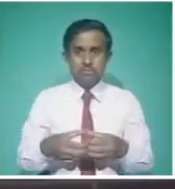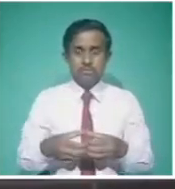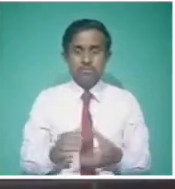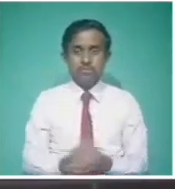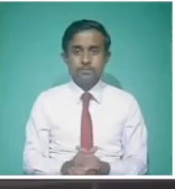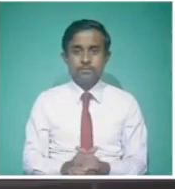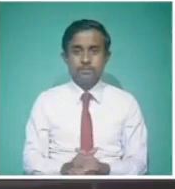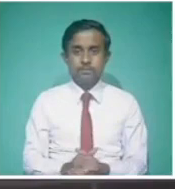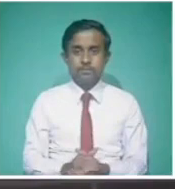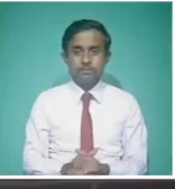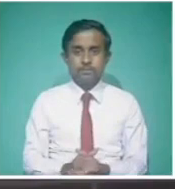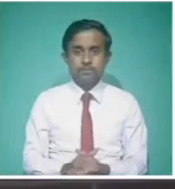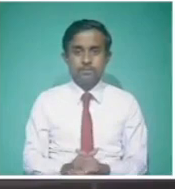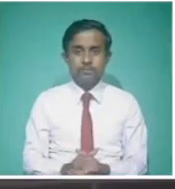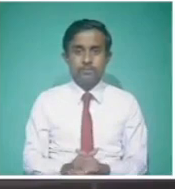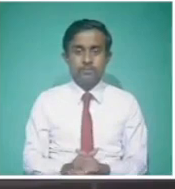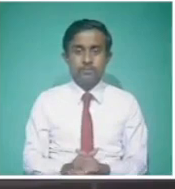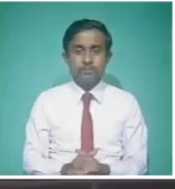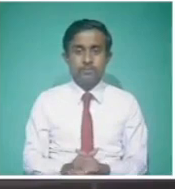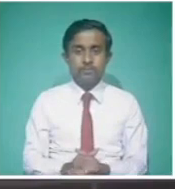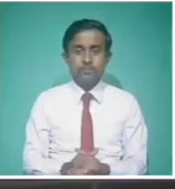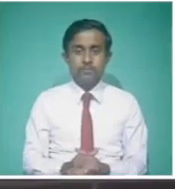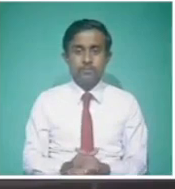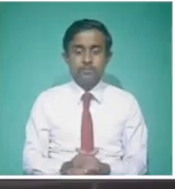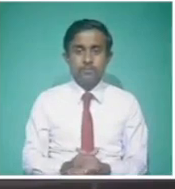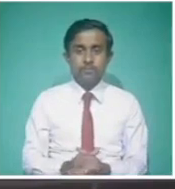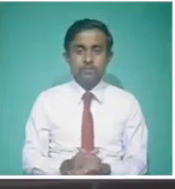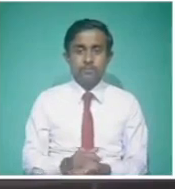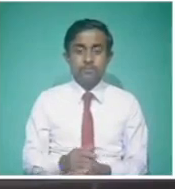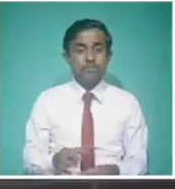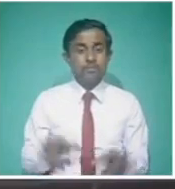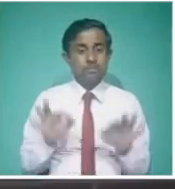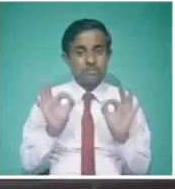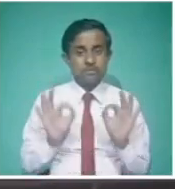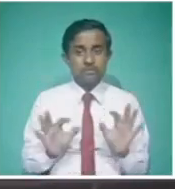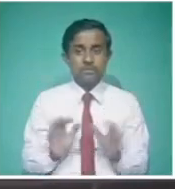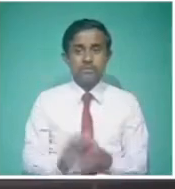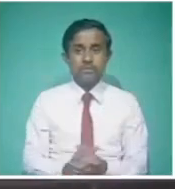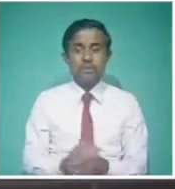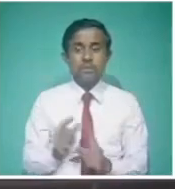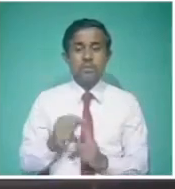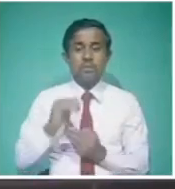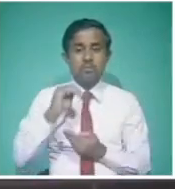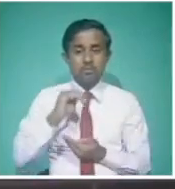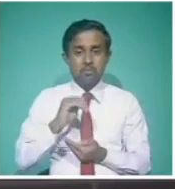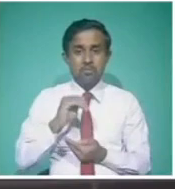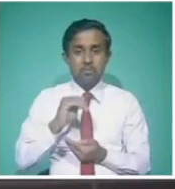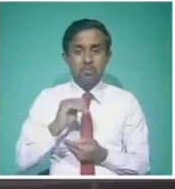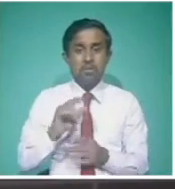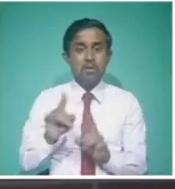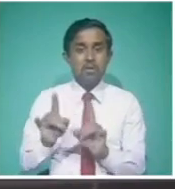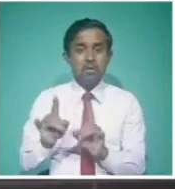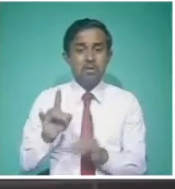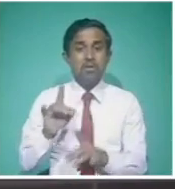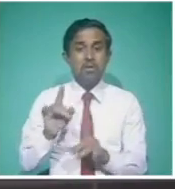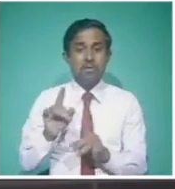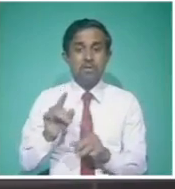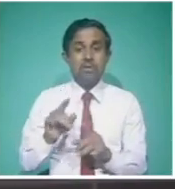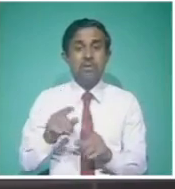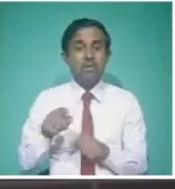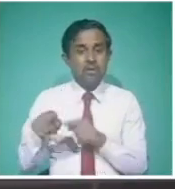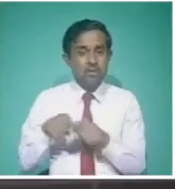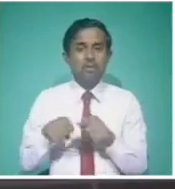ඉතාම efficiency එක ඉතාම හොඳින් පෞද්ගලික ආයතනයක